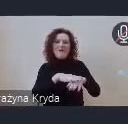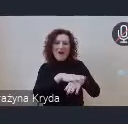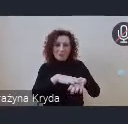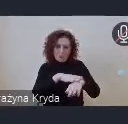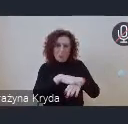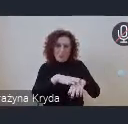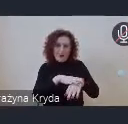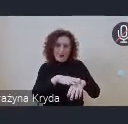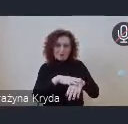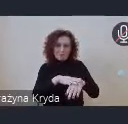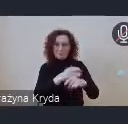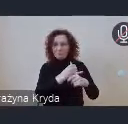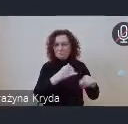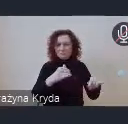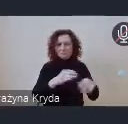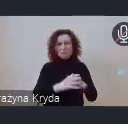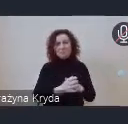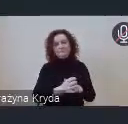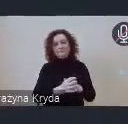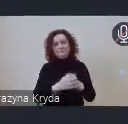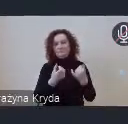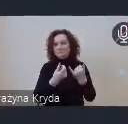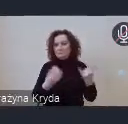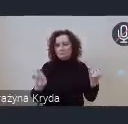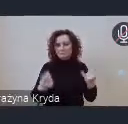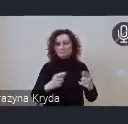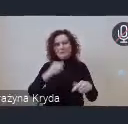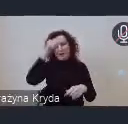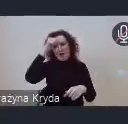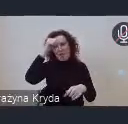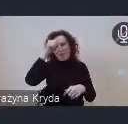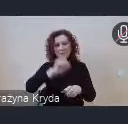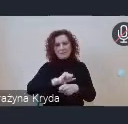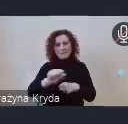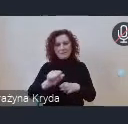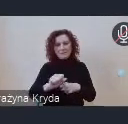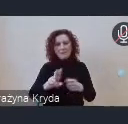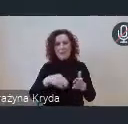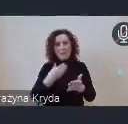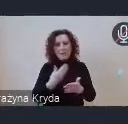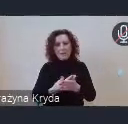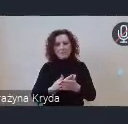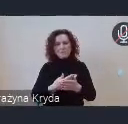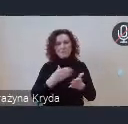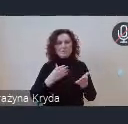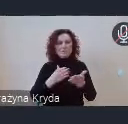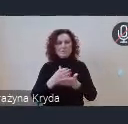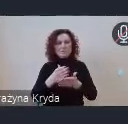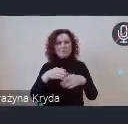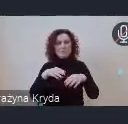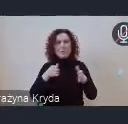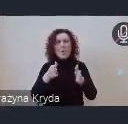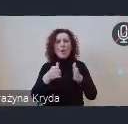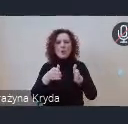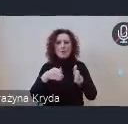tych nazw jest już już kilka mniejsza z tym spotykacie się z tym na pewno na przejściach dla pieszych są to płytki przeznaczone dla osób słabowidzących